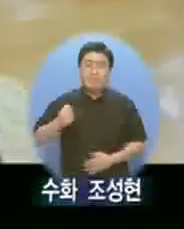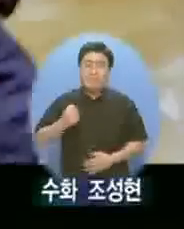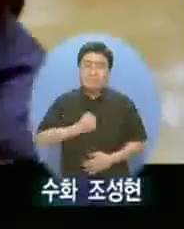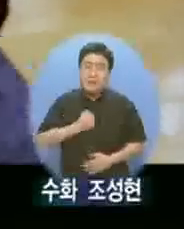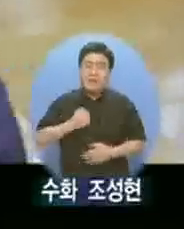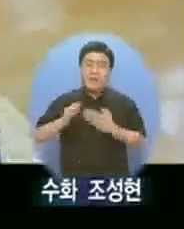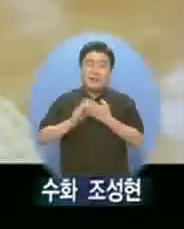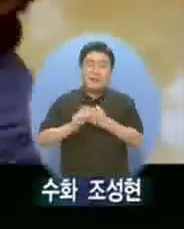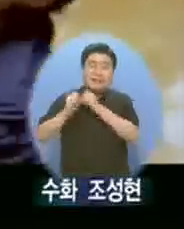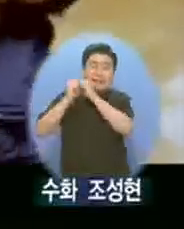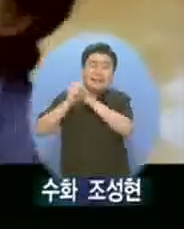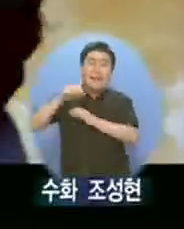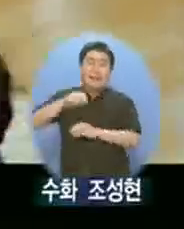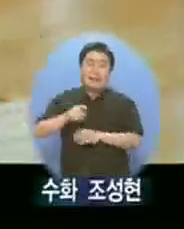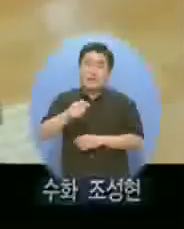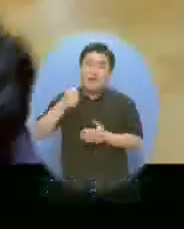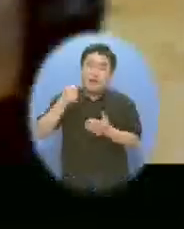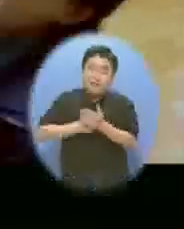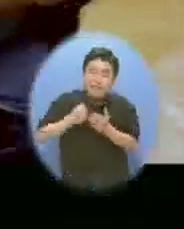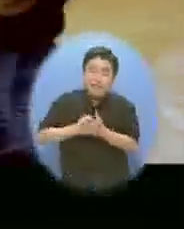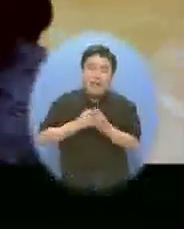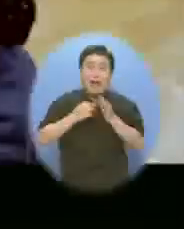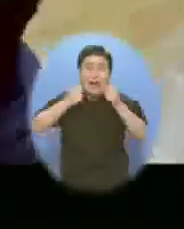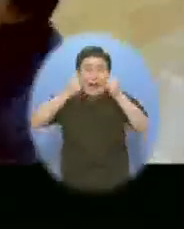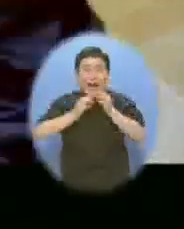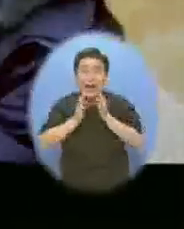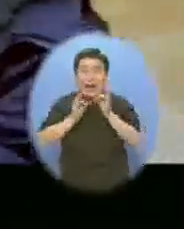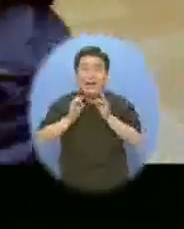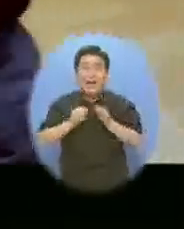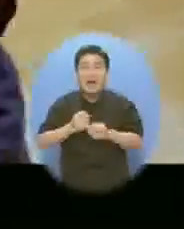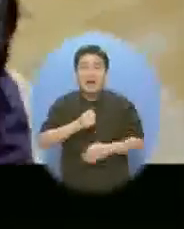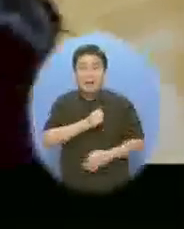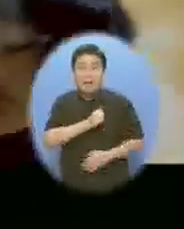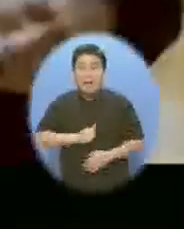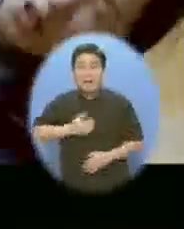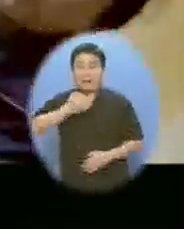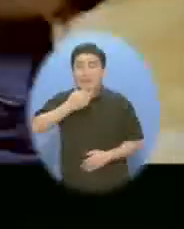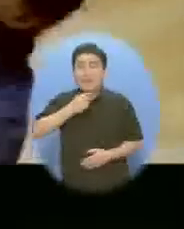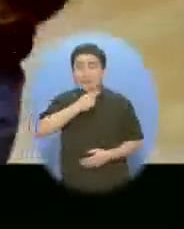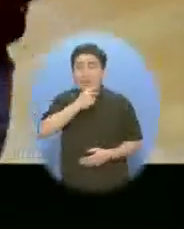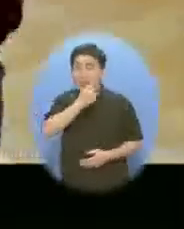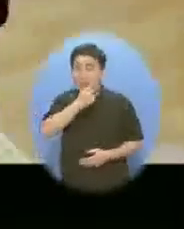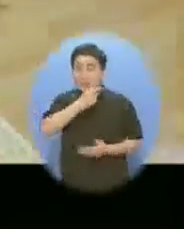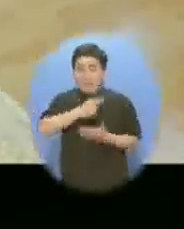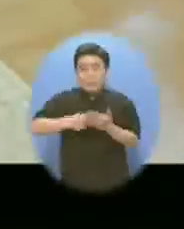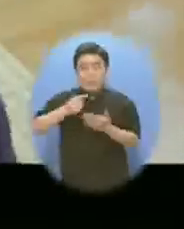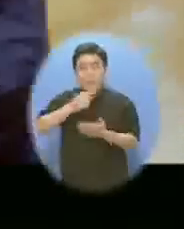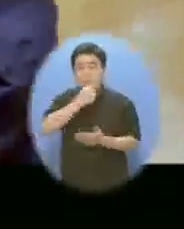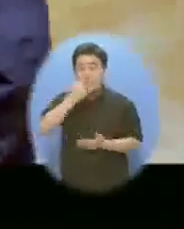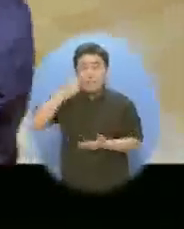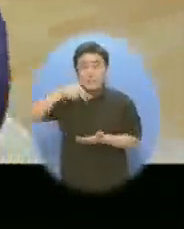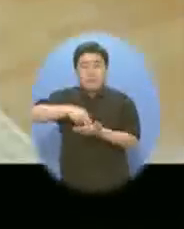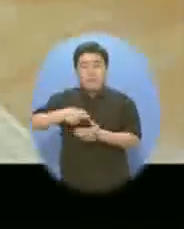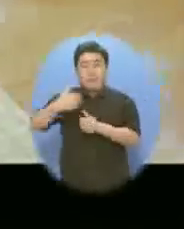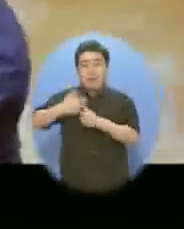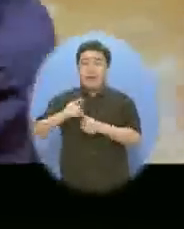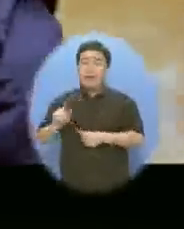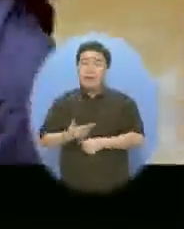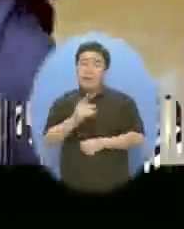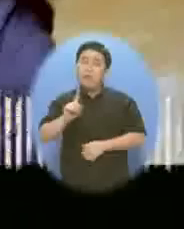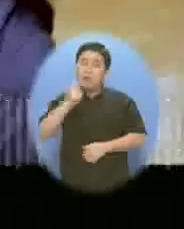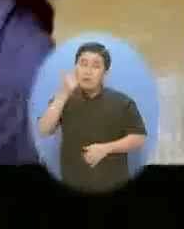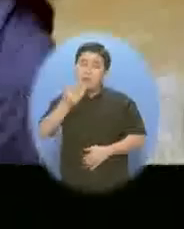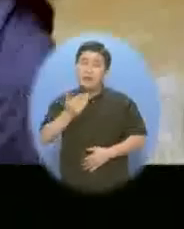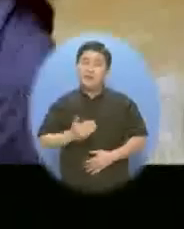상갓집에서 저리 하소연을 할까요 감당하기 힘든 포증 부탁 여러분이라면 어떻게